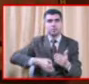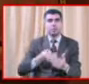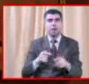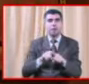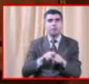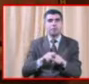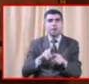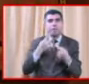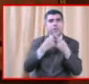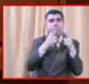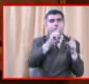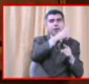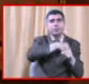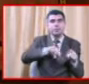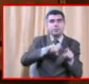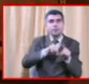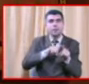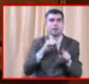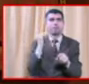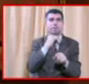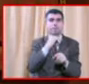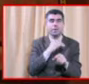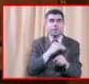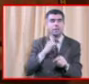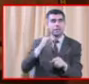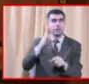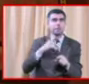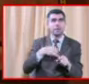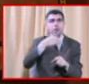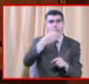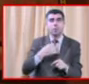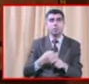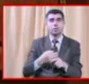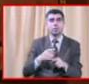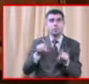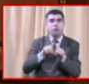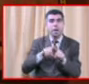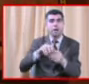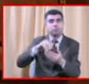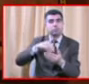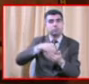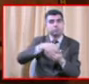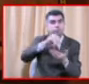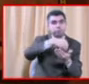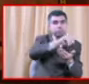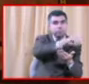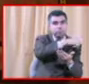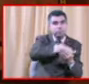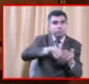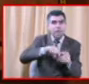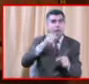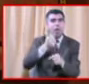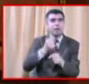متسرعة. تقولون بصفة أنا أقول لك أن توزيع فرص العمل يتم